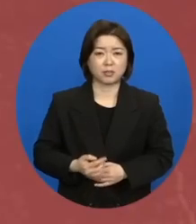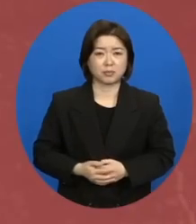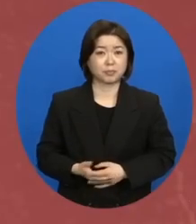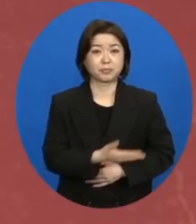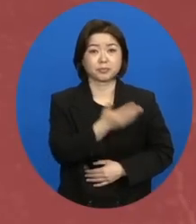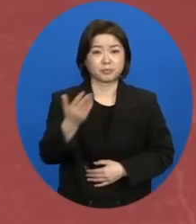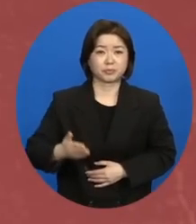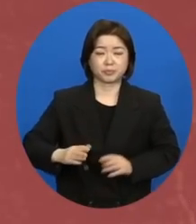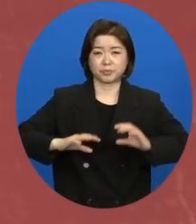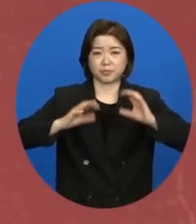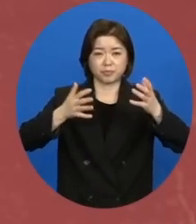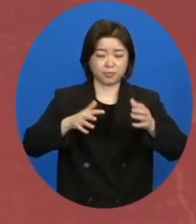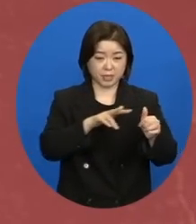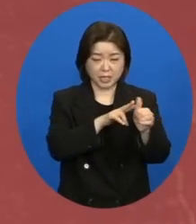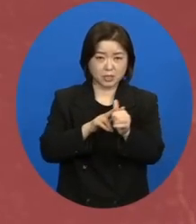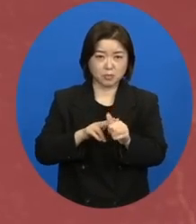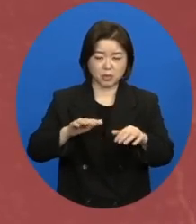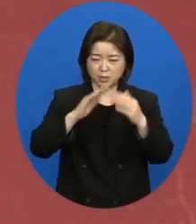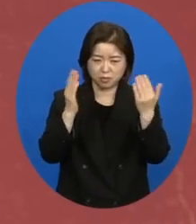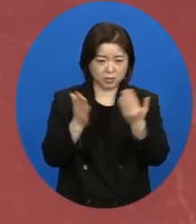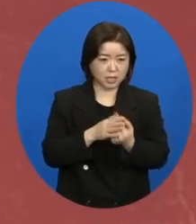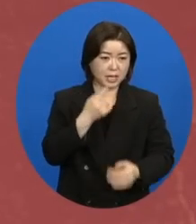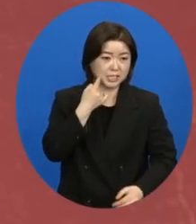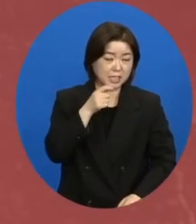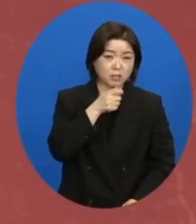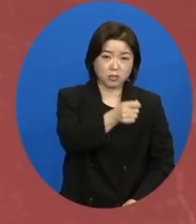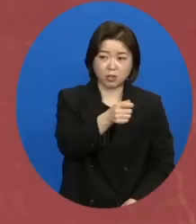여러분 세상의 정보가 경고합니다. 경고.